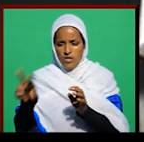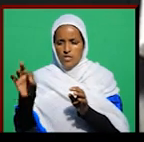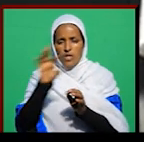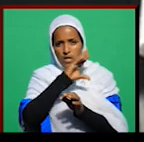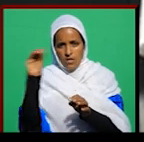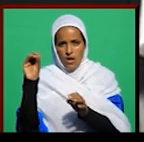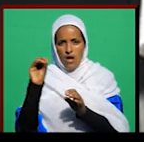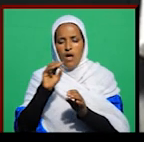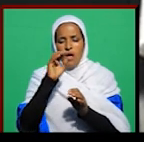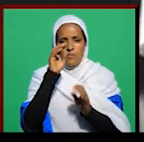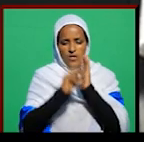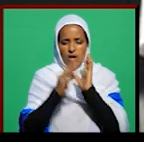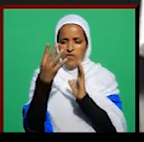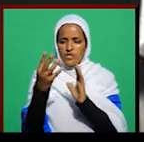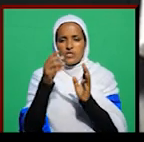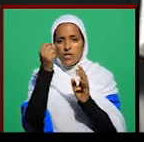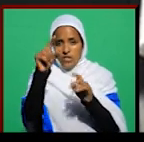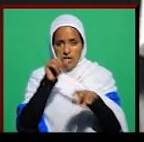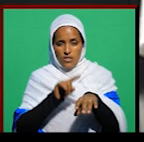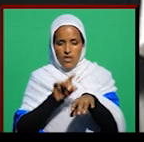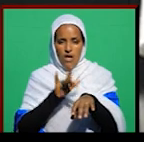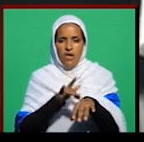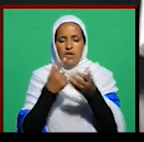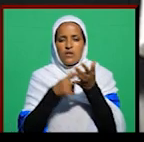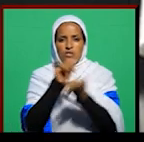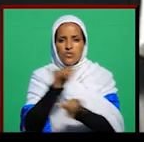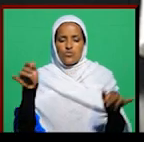ሮሜ 4:11 ላይ እንዲሁ